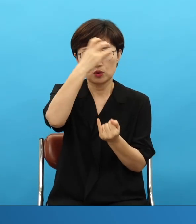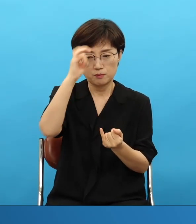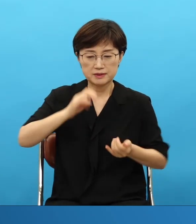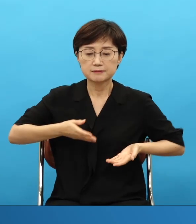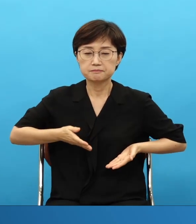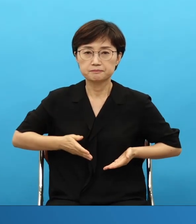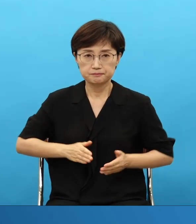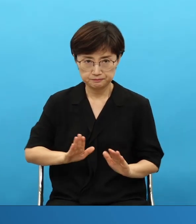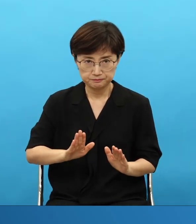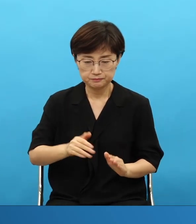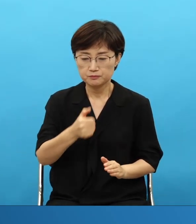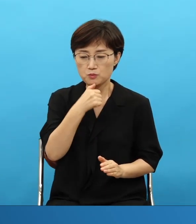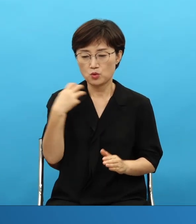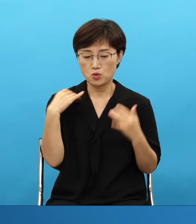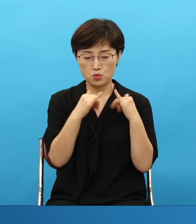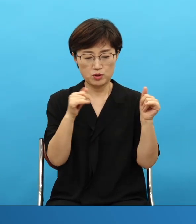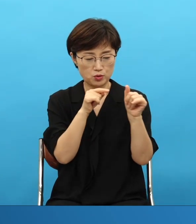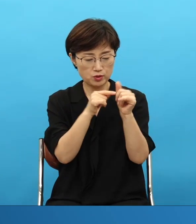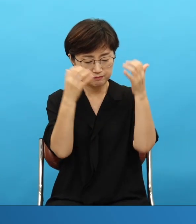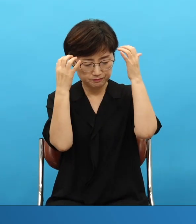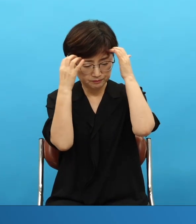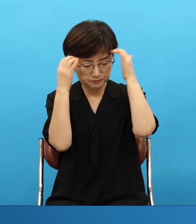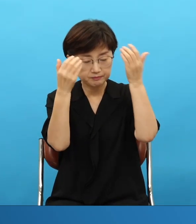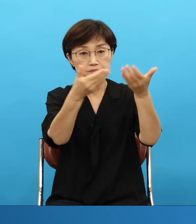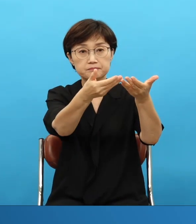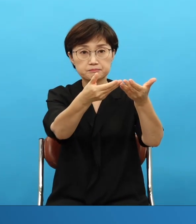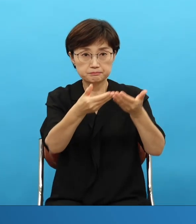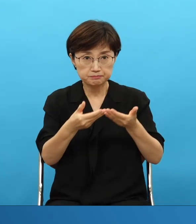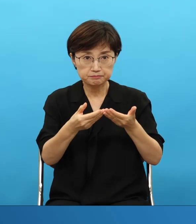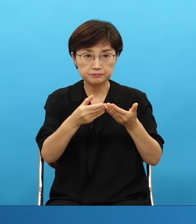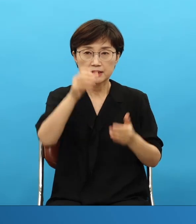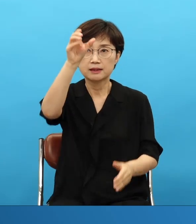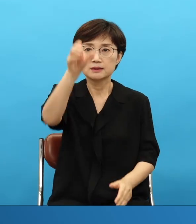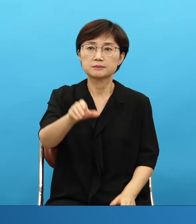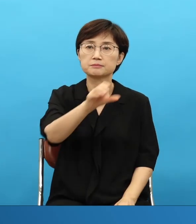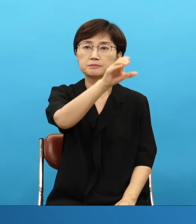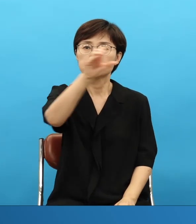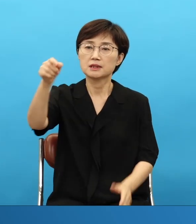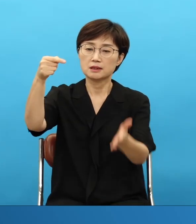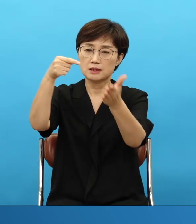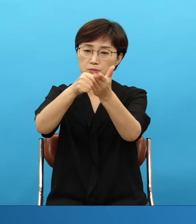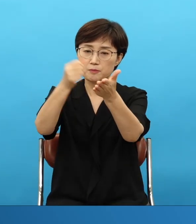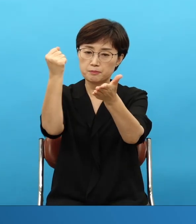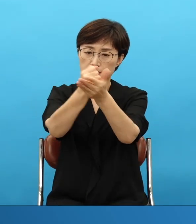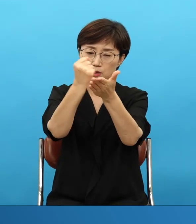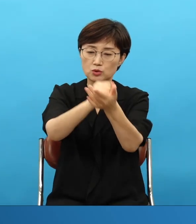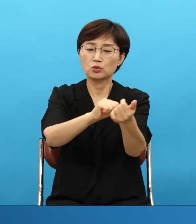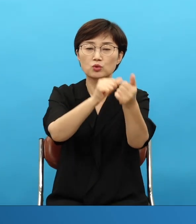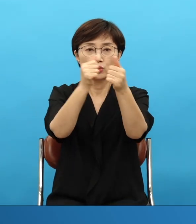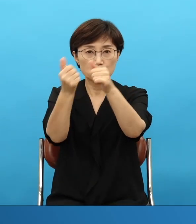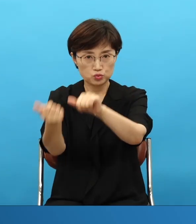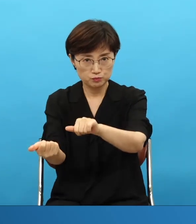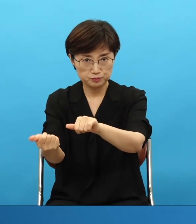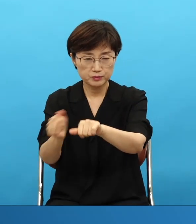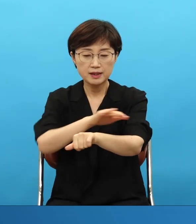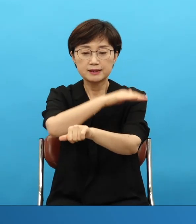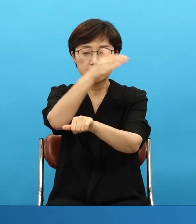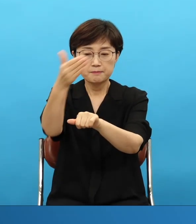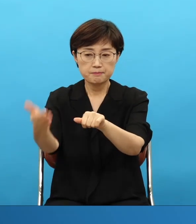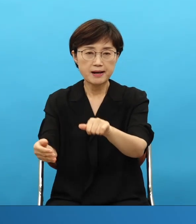잉태하사 동정녀 마리아에게 나시고 본디오 빌라도에게 고난을 받아사 십자가에 못 박혀